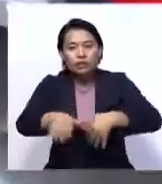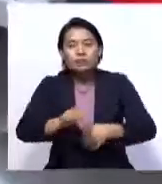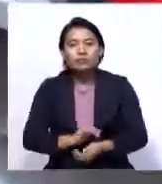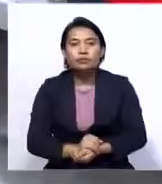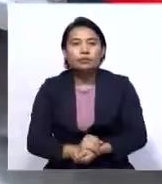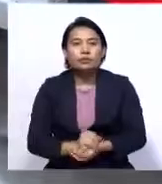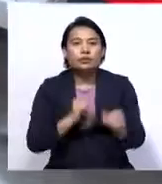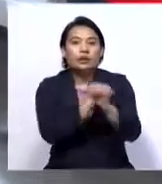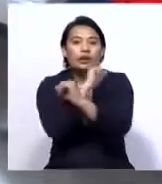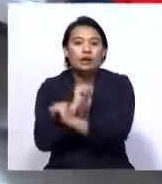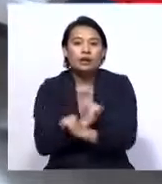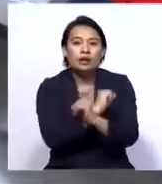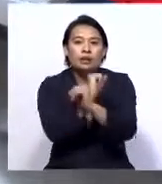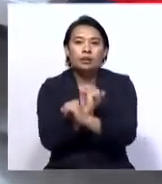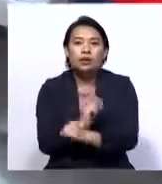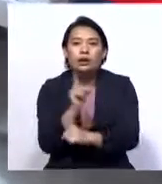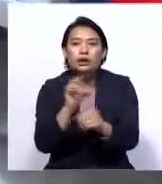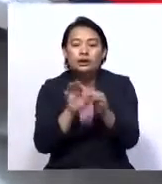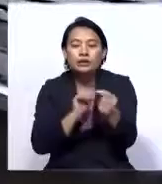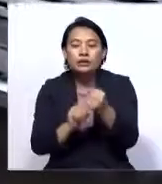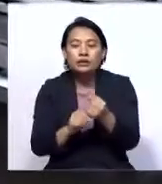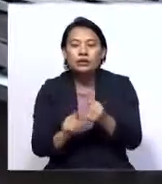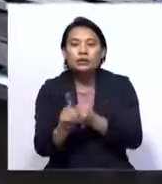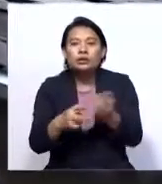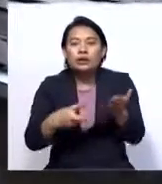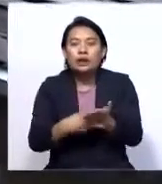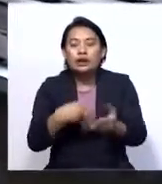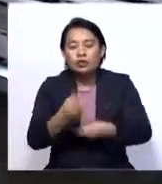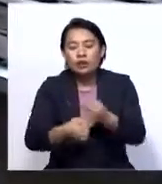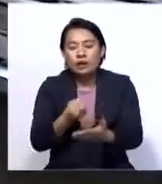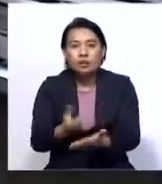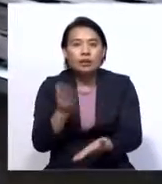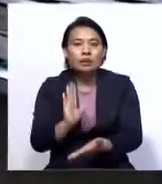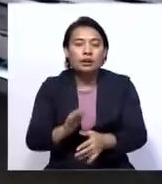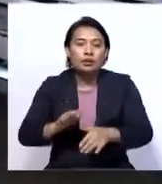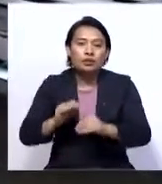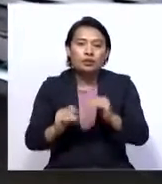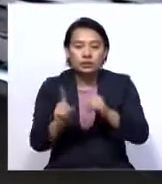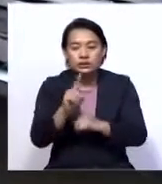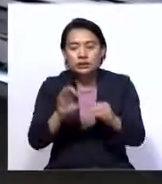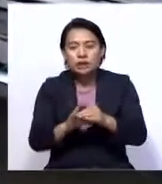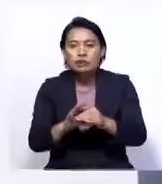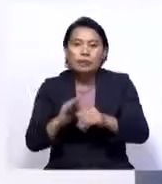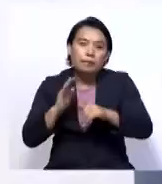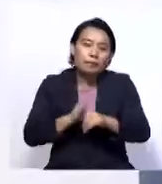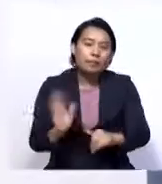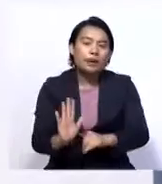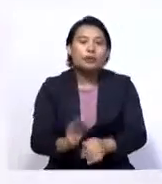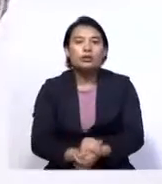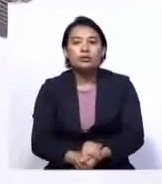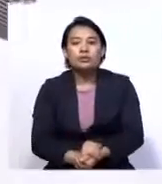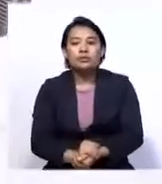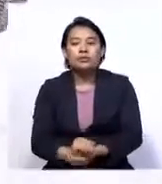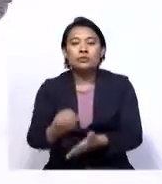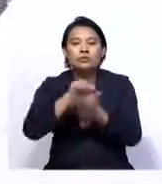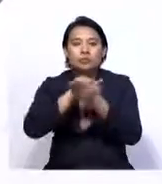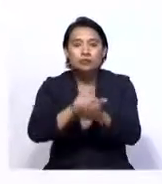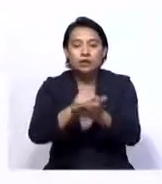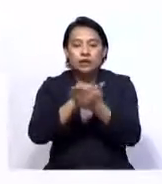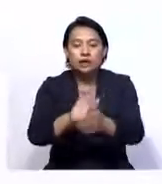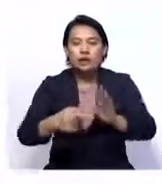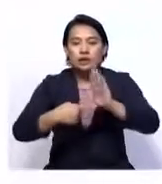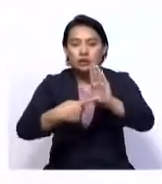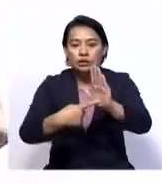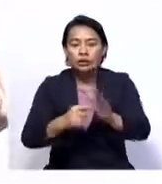มทั้งเรื่องของป้องกันไม่มีการฉวยโอกาสขึ้นราคาตั๋วหรือว่าเอาเปรียบพี่น้องประชาชนนะคะพร้อมกับอำนวยความสะดวกด้านต่างๆค่ะอย่